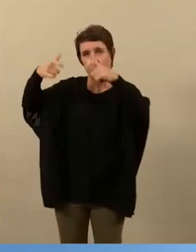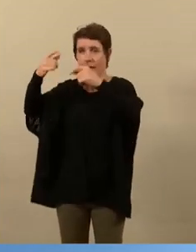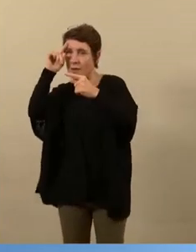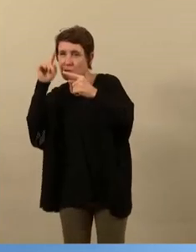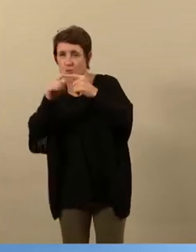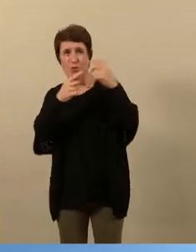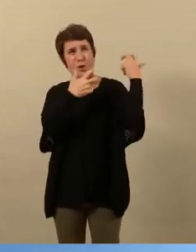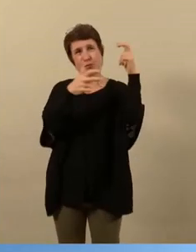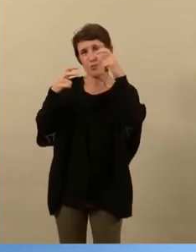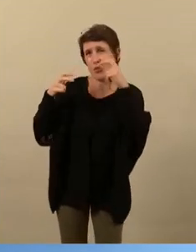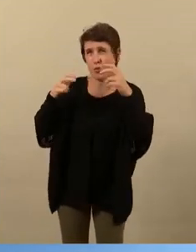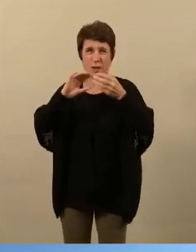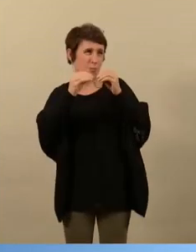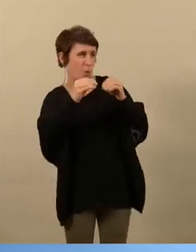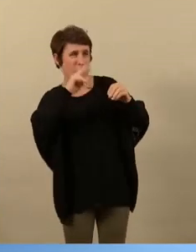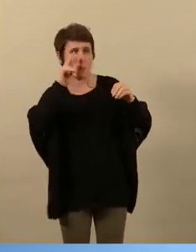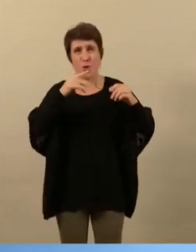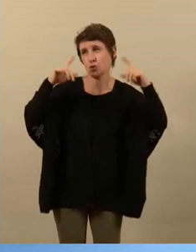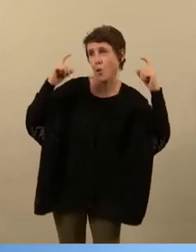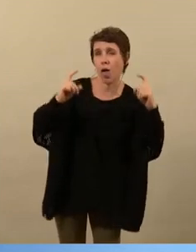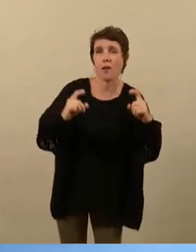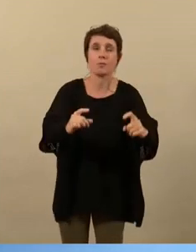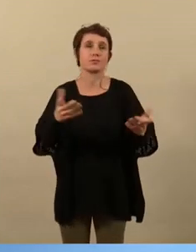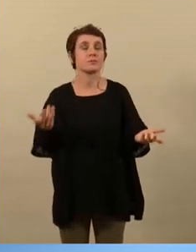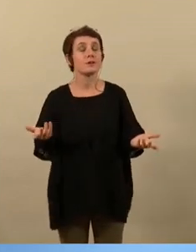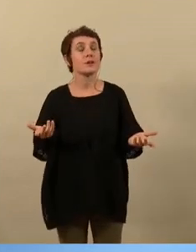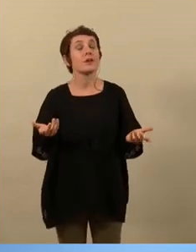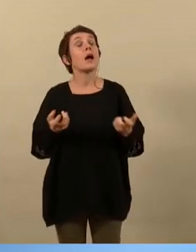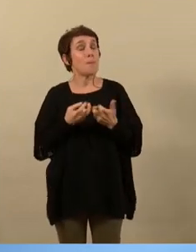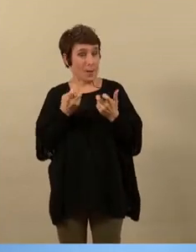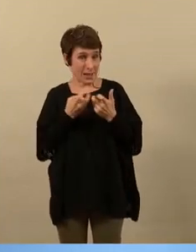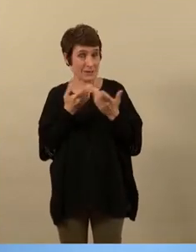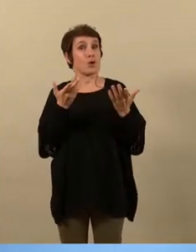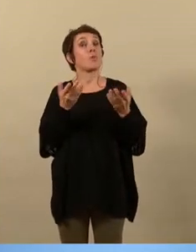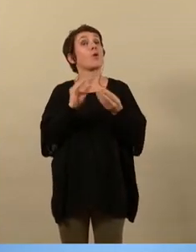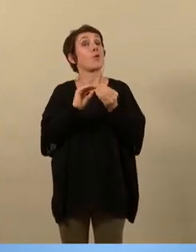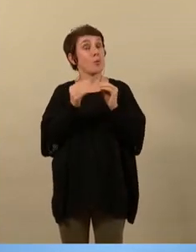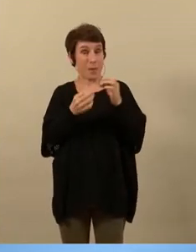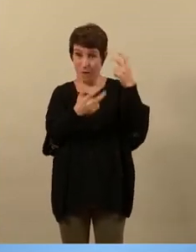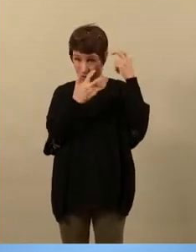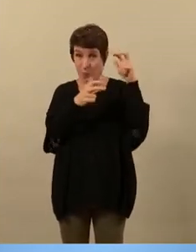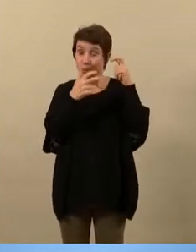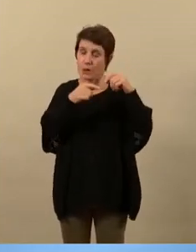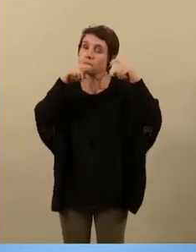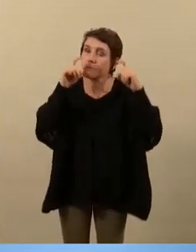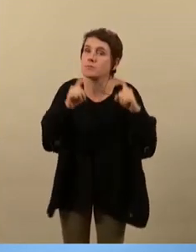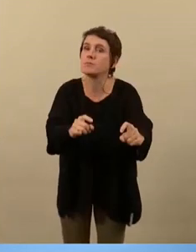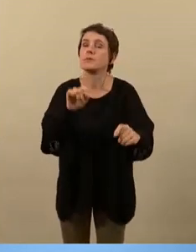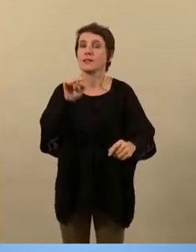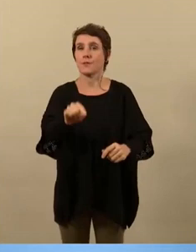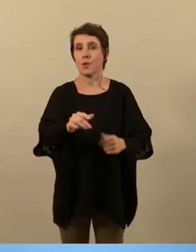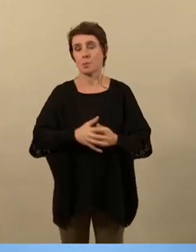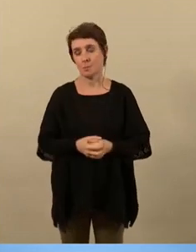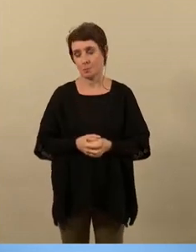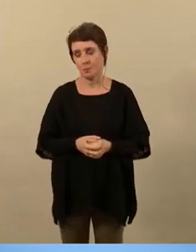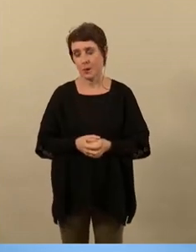nuisances existantes, en mentionnant spécifiquement, bien sûr, la nuisance que constitue le bruit. Dans le cadre de